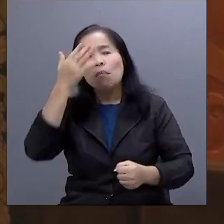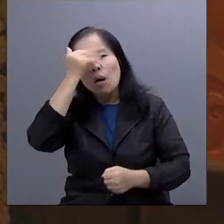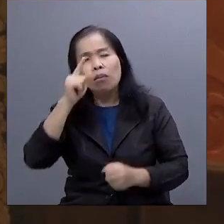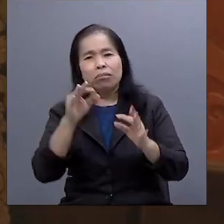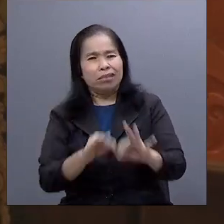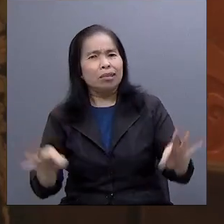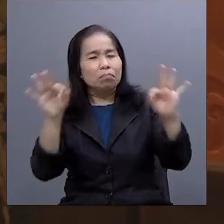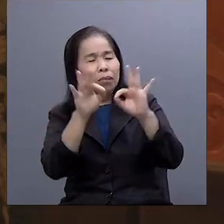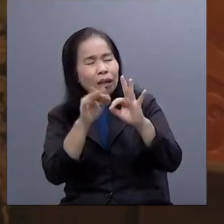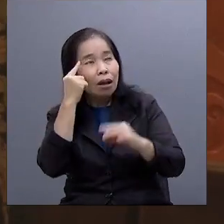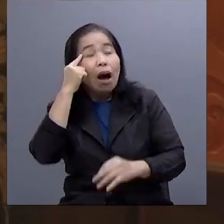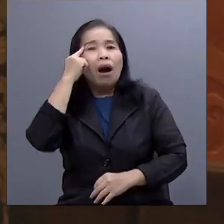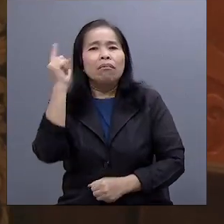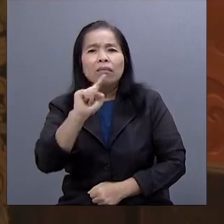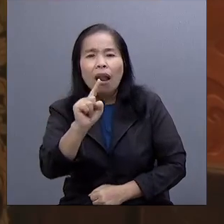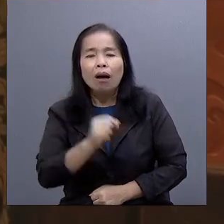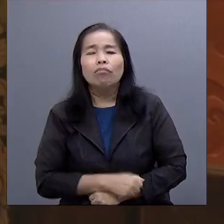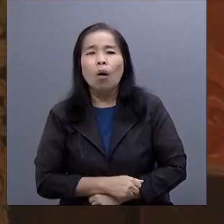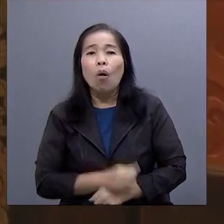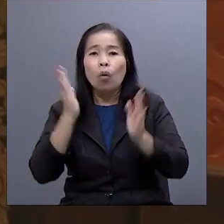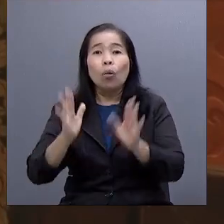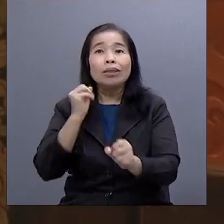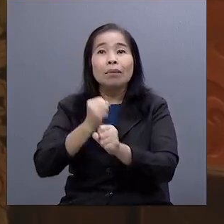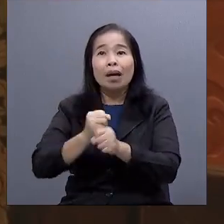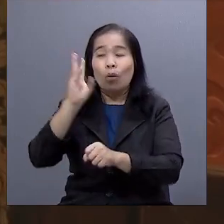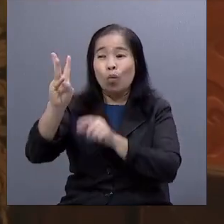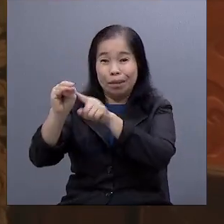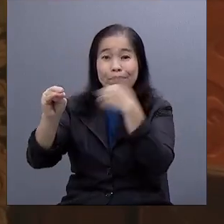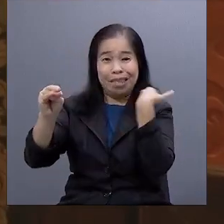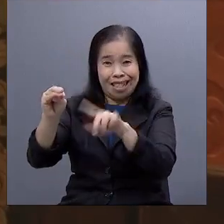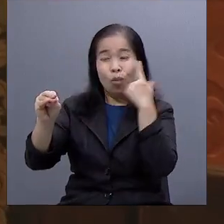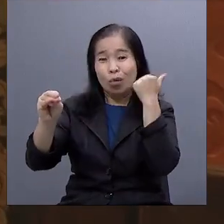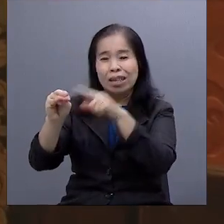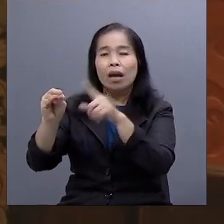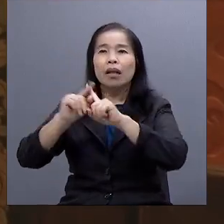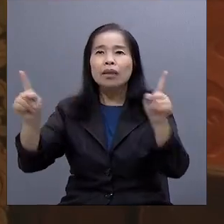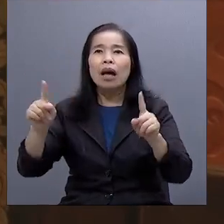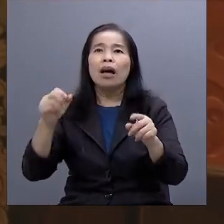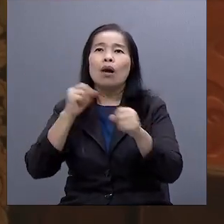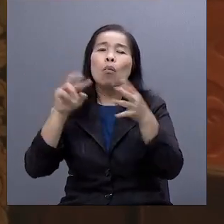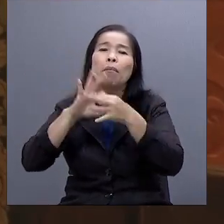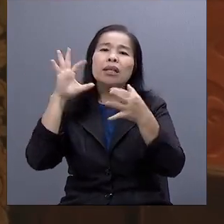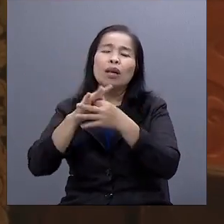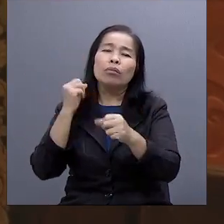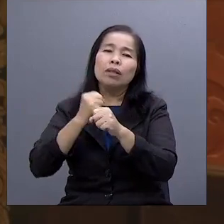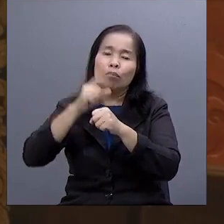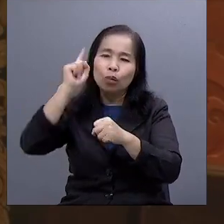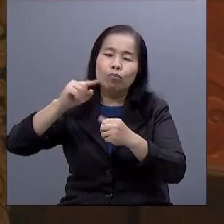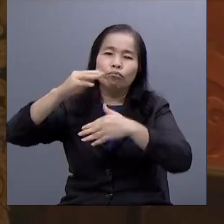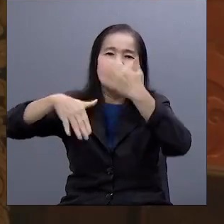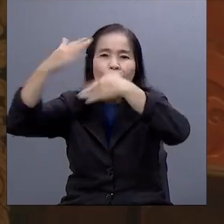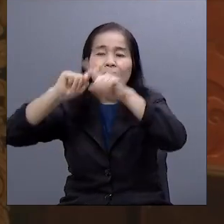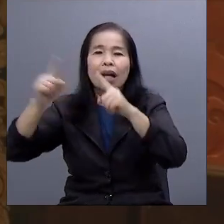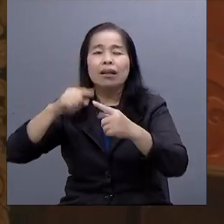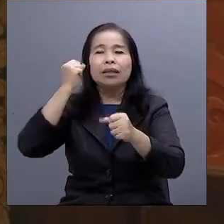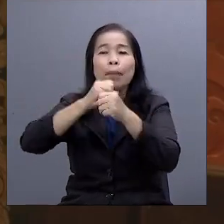คัญขึมาก็คอว่าพนังานประจำ 60 กวาตำแ่งกจริงแต่วาเราเป็ Software และเป็ Start-upเพราะะนั้นในแลตส